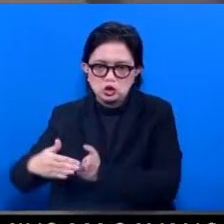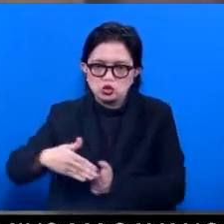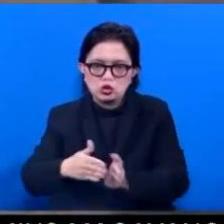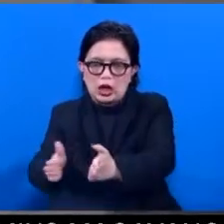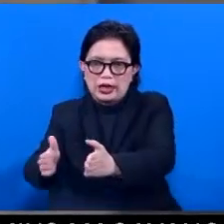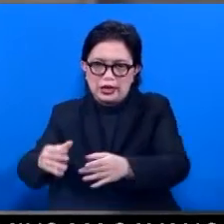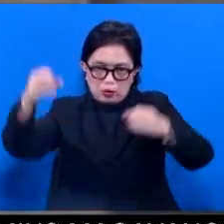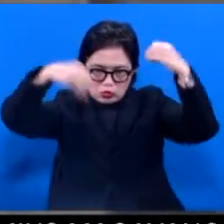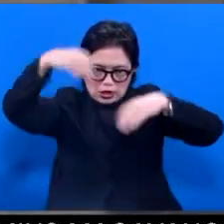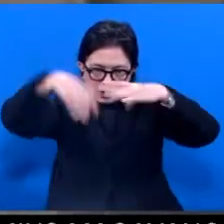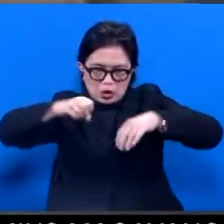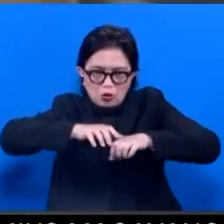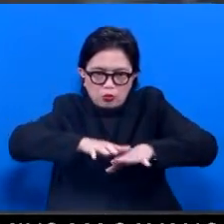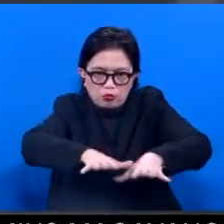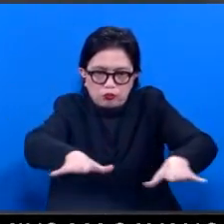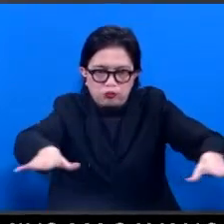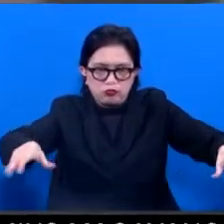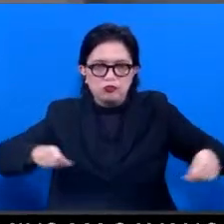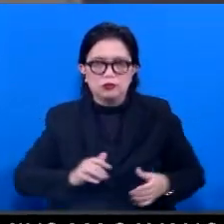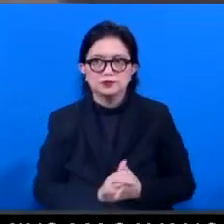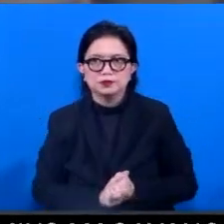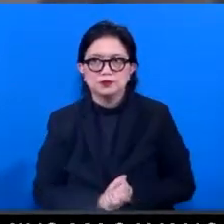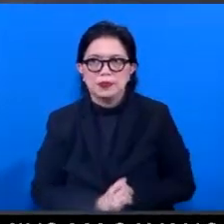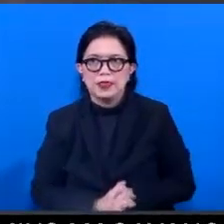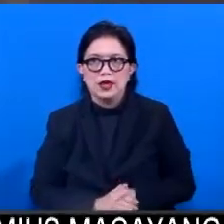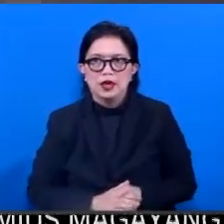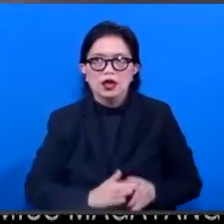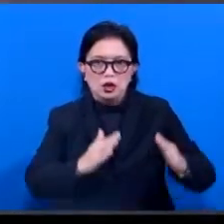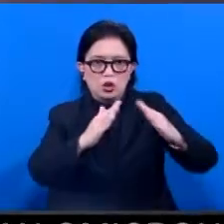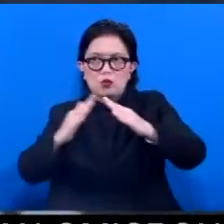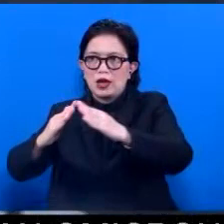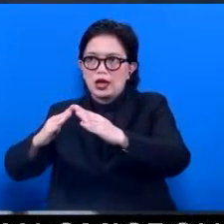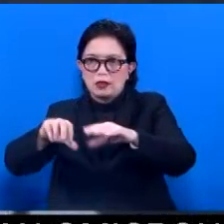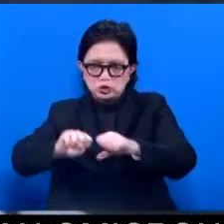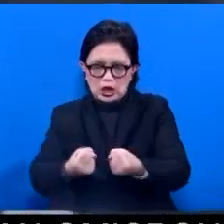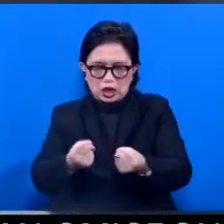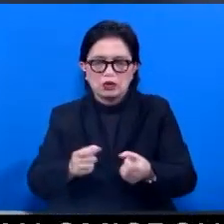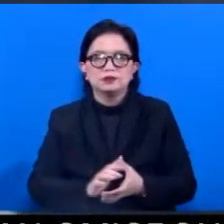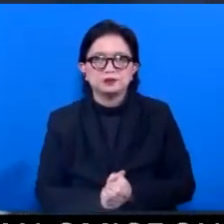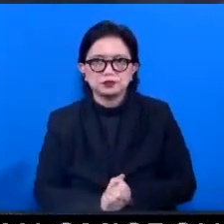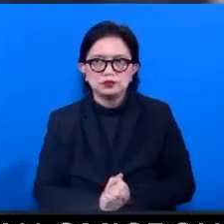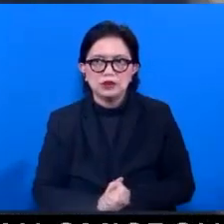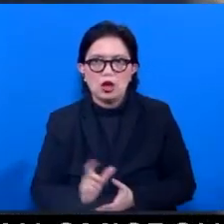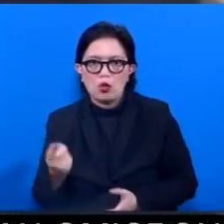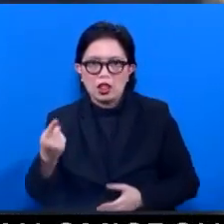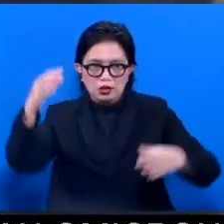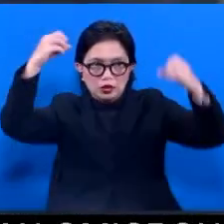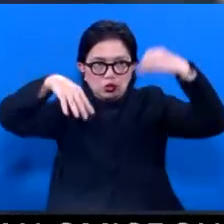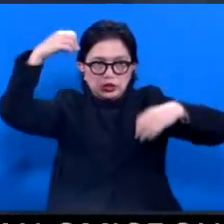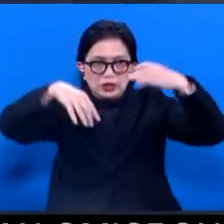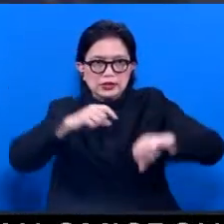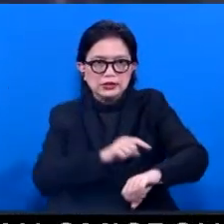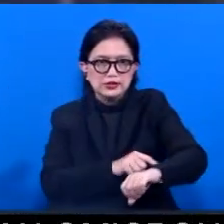di belakang Bapak ini bangunan atau apa ini? Bangunan. Hancur, Pak? Hancur semua. Kejadian hujan lebat tadi pada